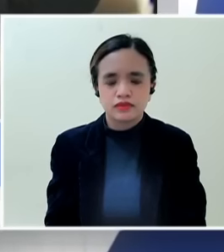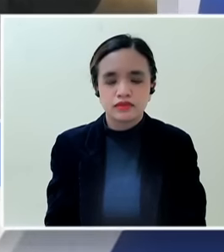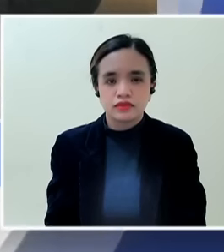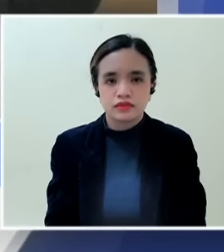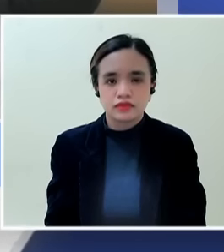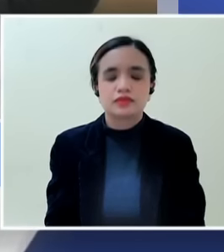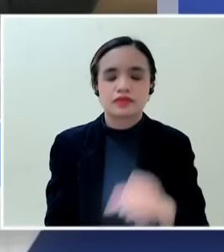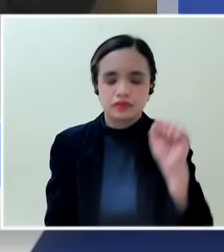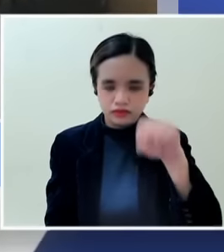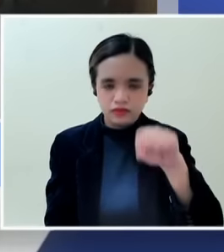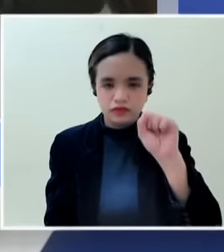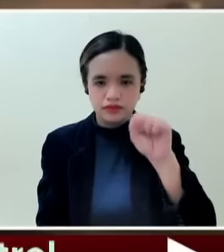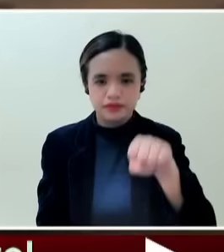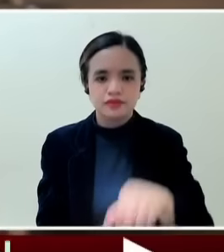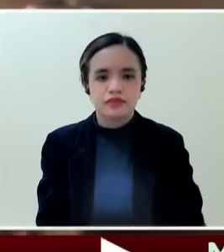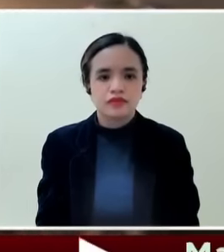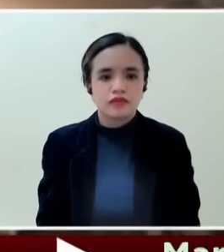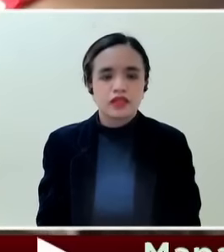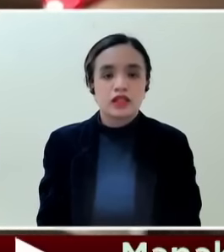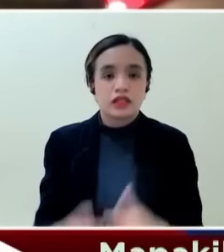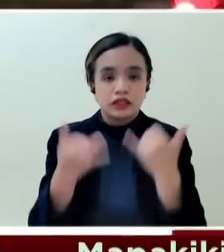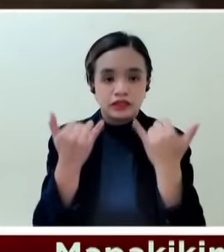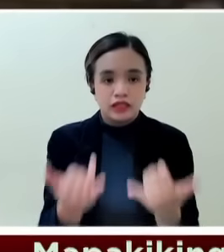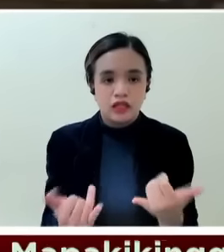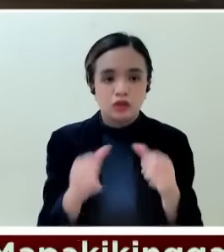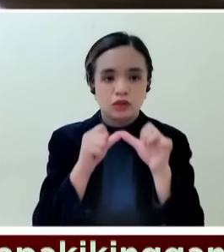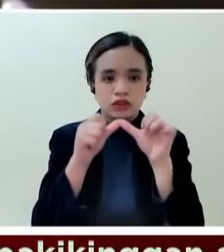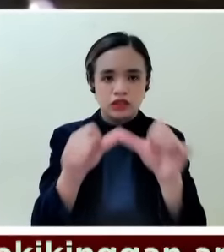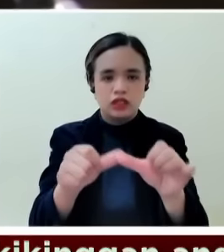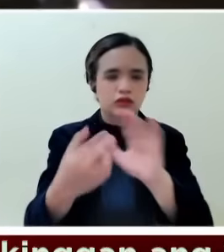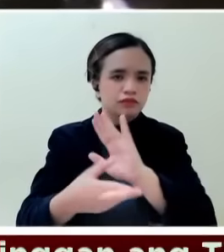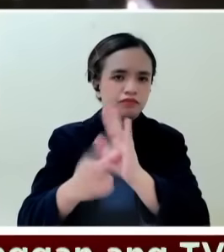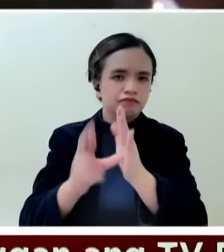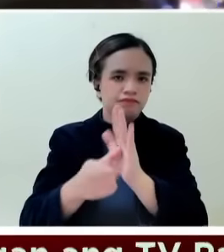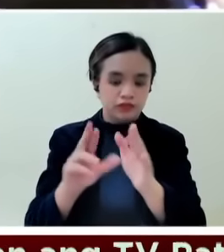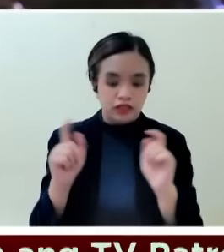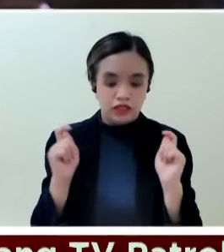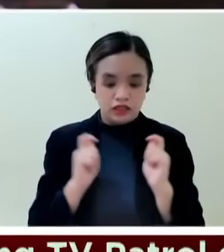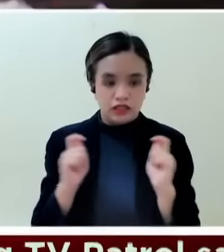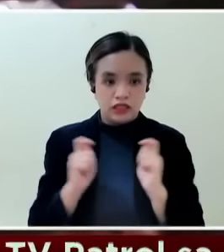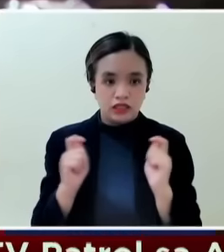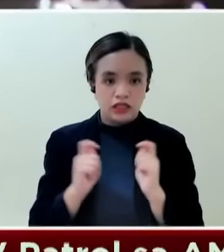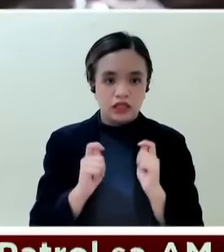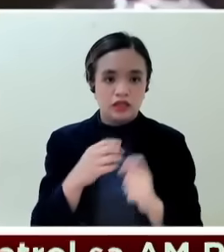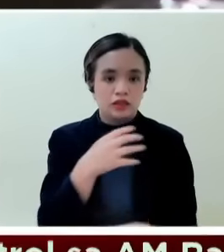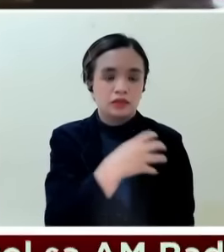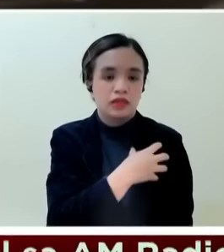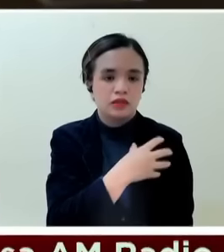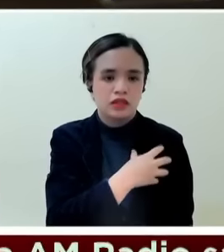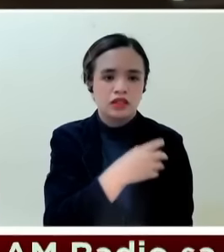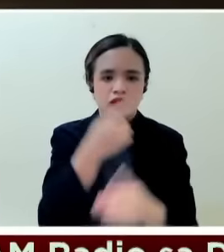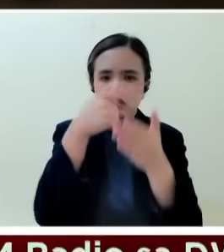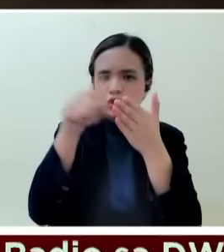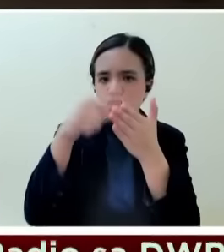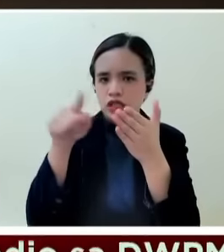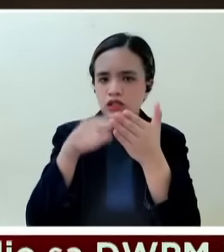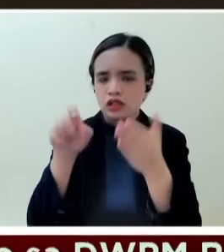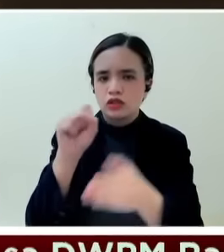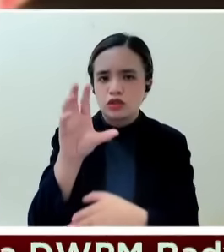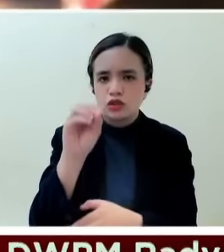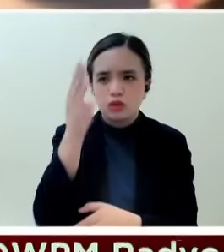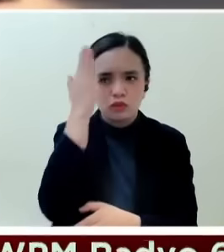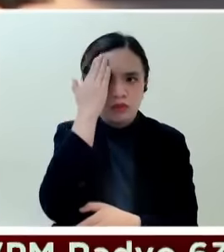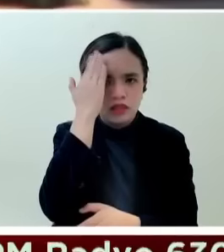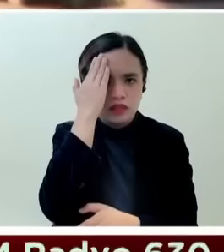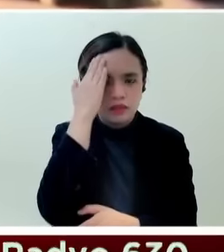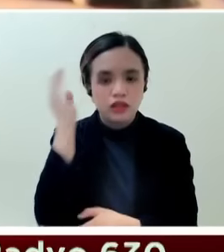Yes, and alam mo, patuloy pa rin yung isinasagawang backtracking ng Tagaytay City PNP para nga makita o malaman yung mga